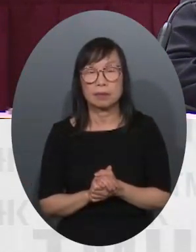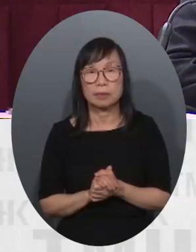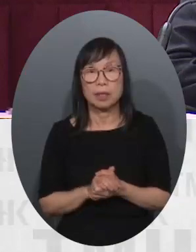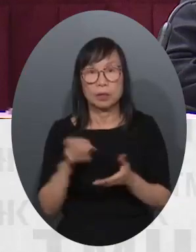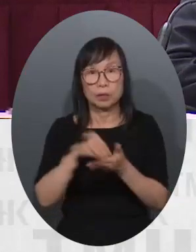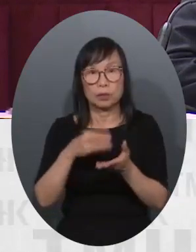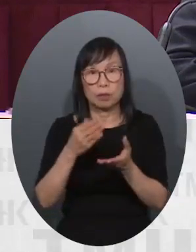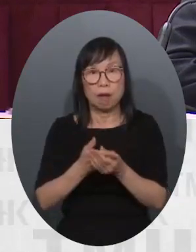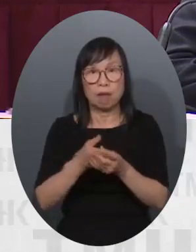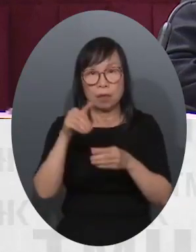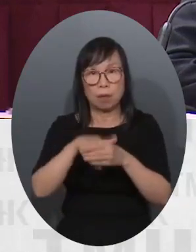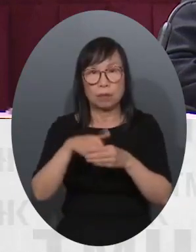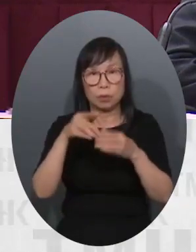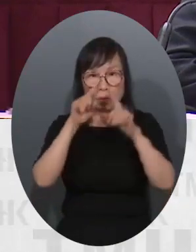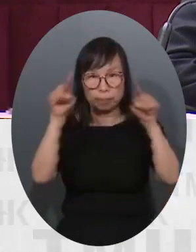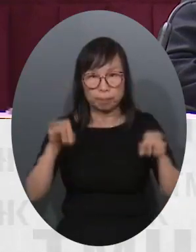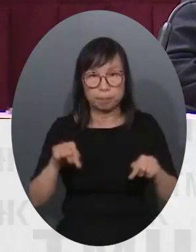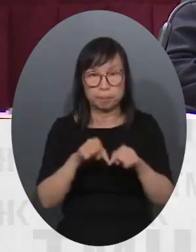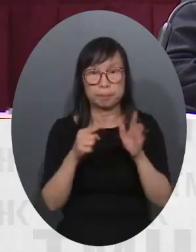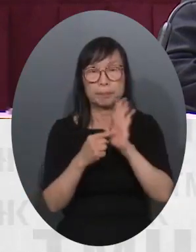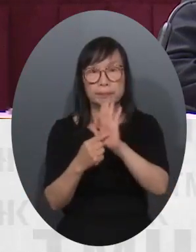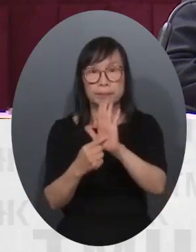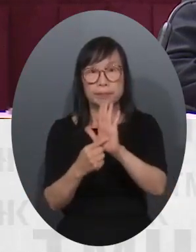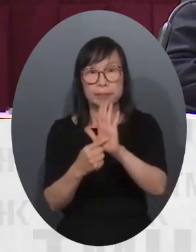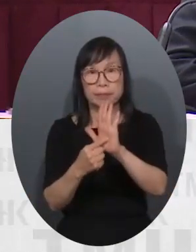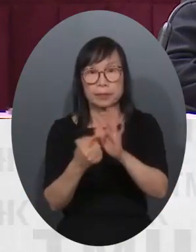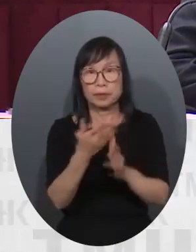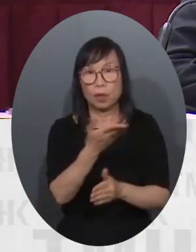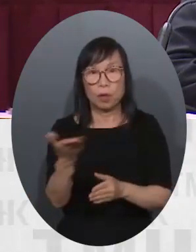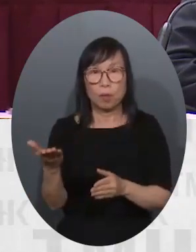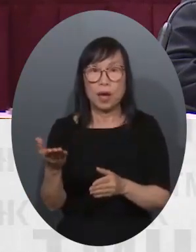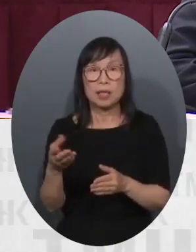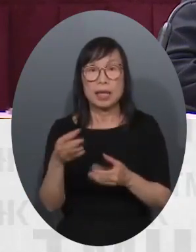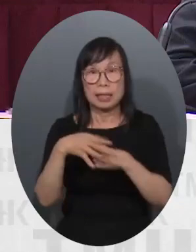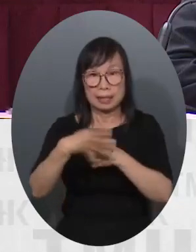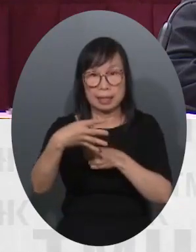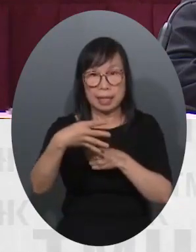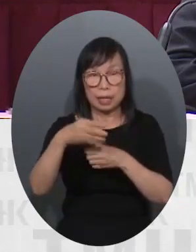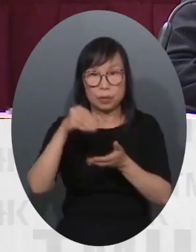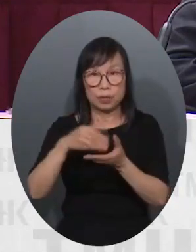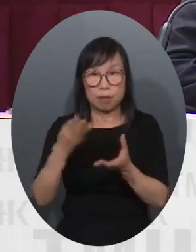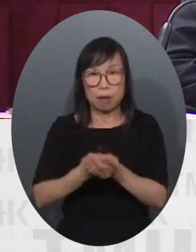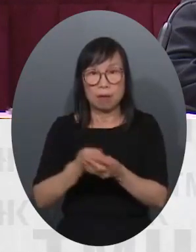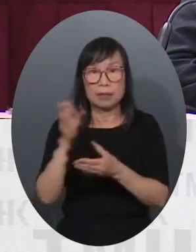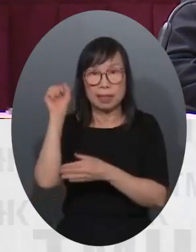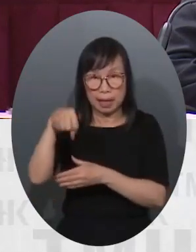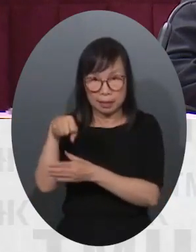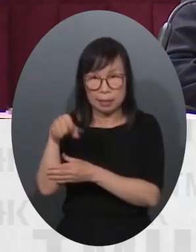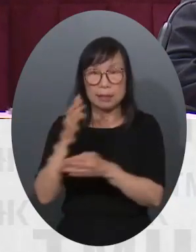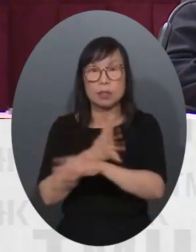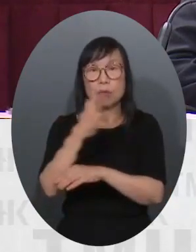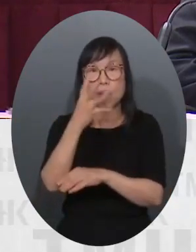決議案的投票結果已經顯示在屏幕上。各位，由於第4(c) 決議案的贊成票超